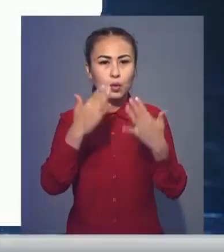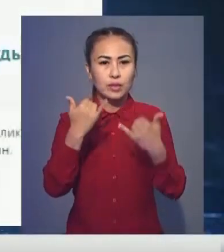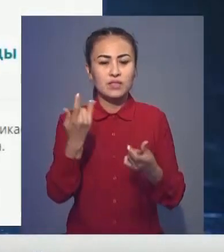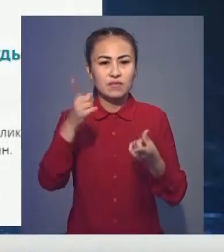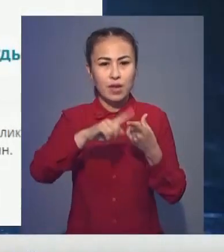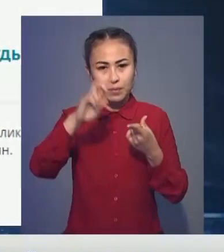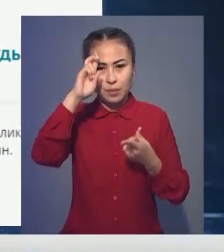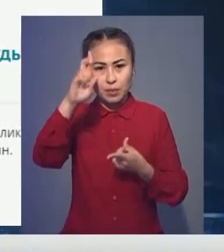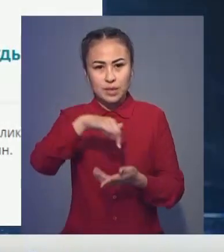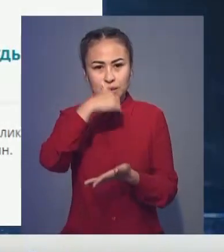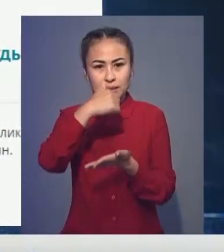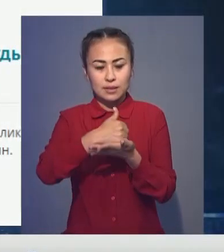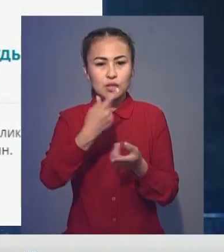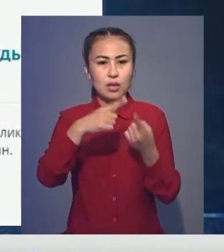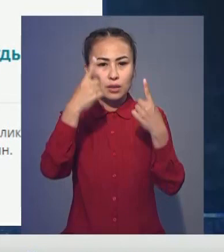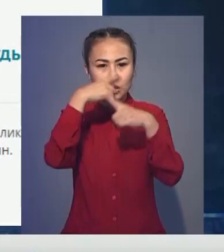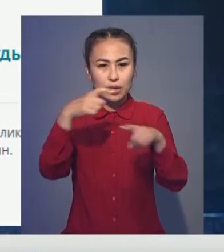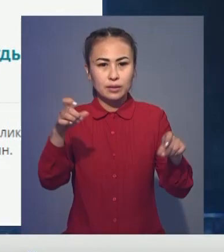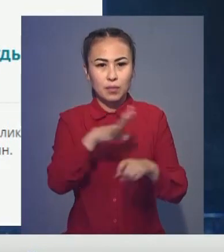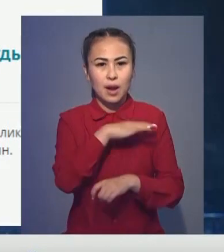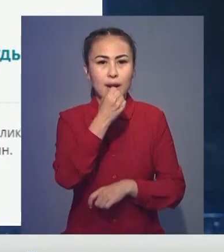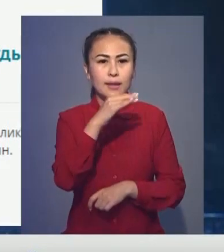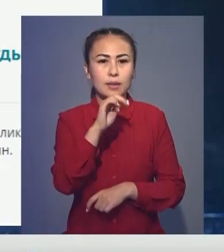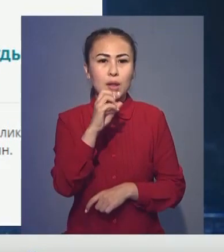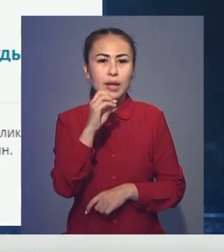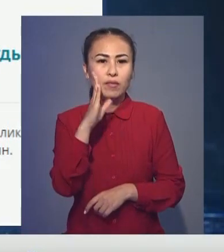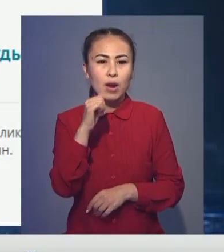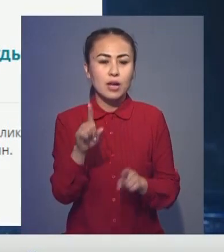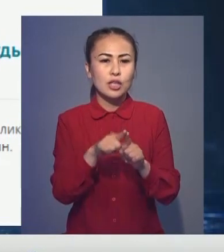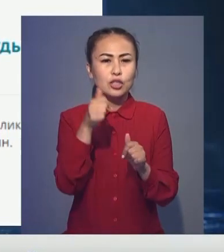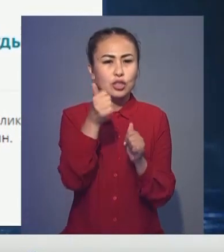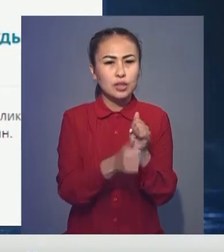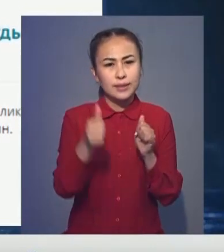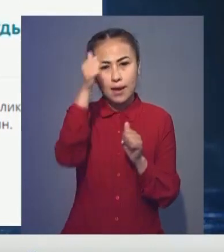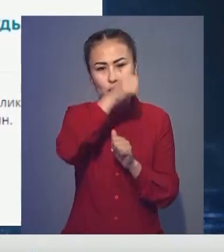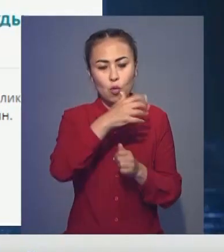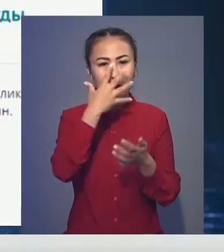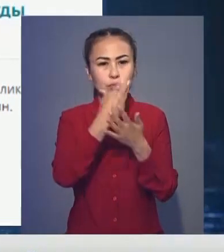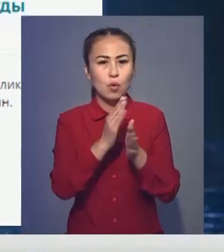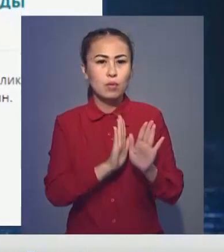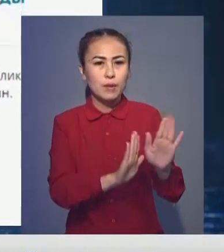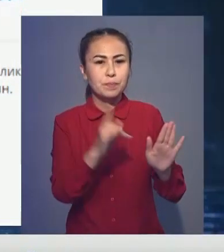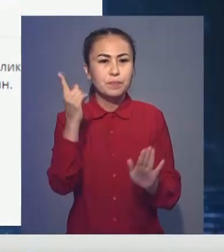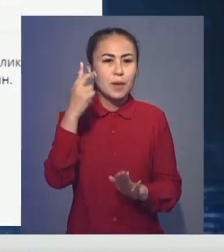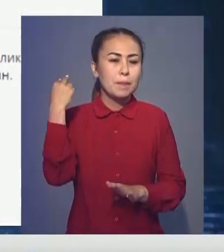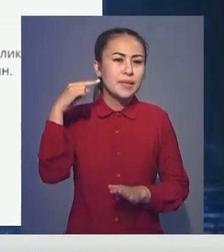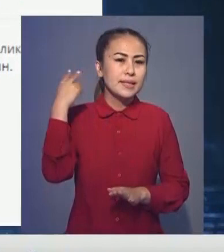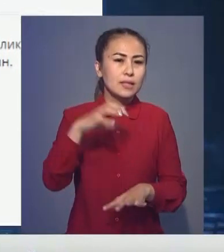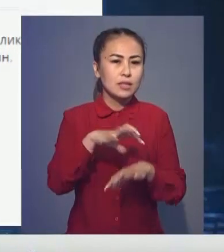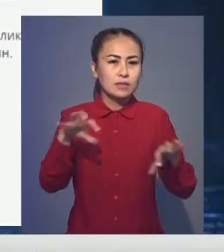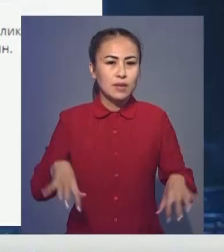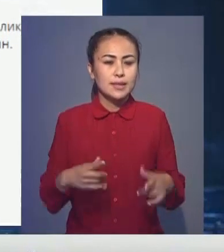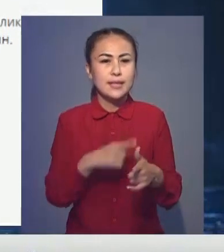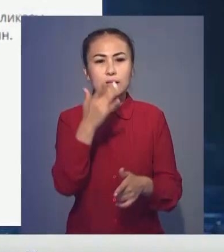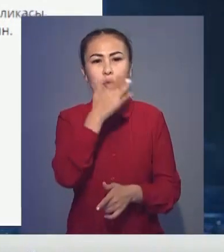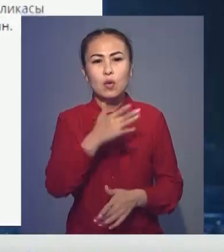осыған қатысты мемлекет басшысының тиісті жарлығы жарияланды. Аида Балаева әр жылдары елорда әкімінің орынбасары, президент әкімшілігінің